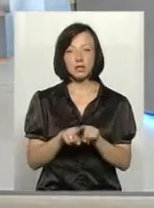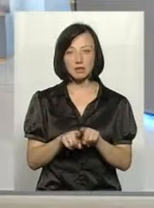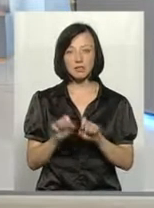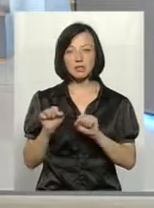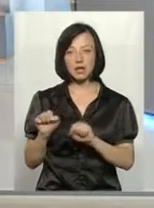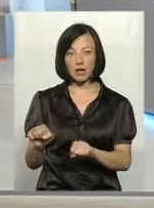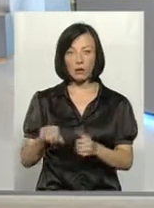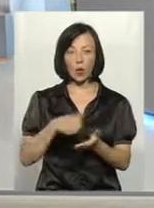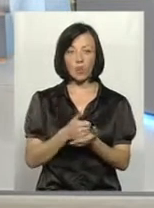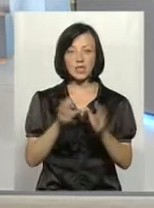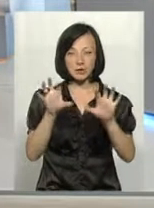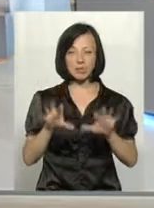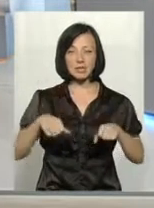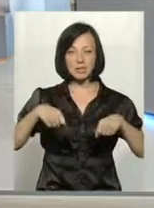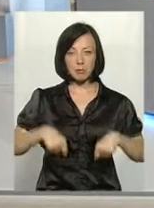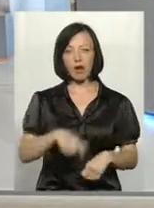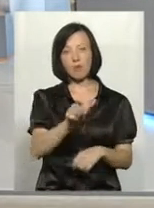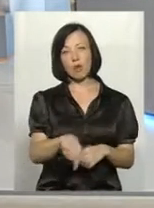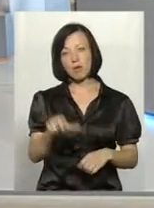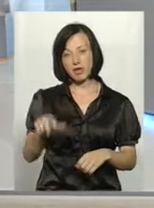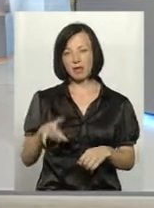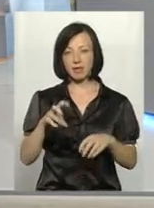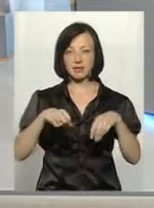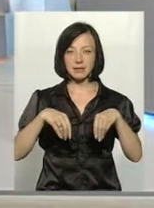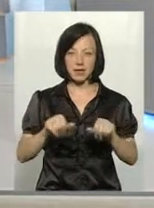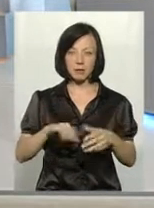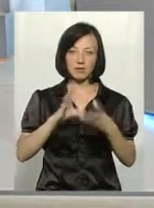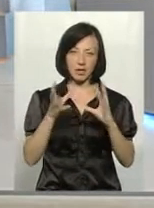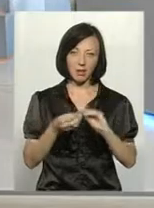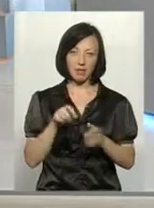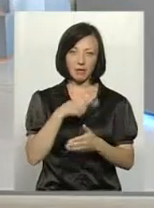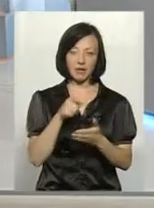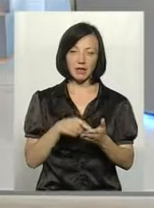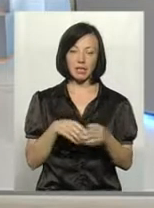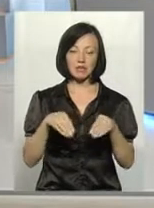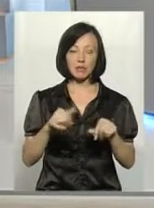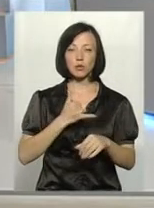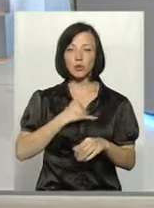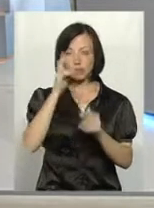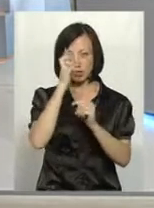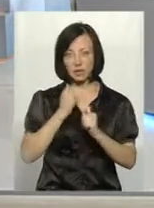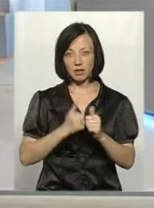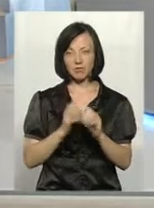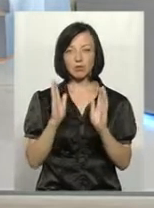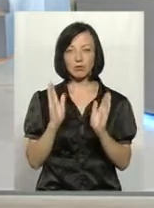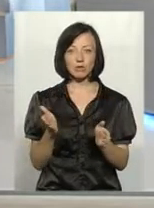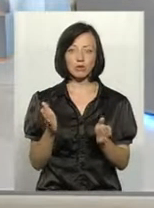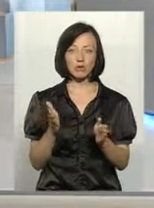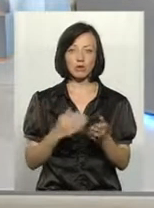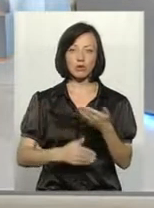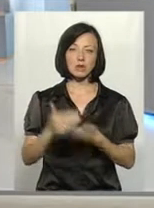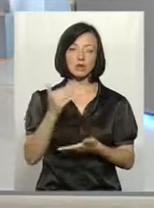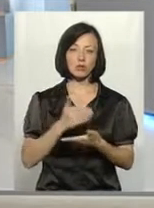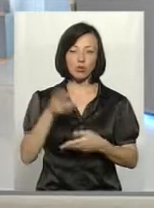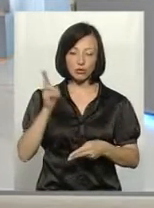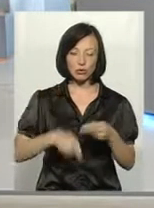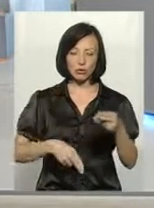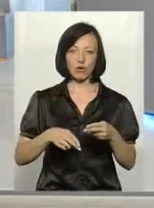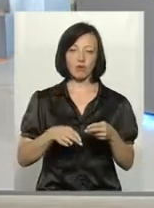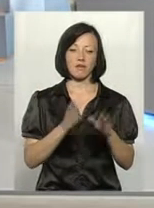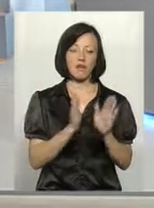захист конституційних прав громадян на землю і загалом питання землі в нашій країні все-таки буде остаточно